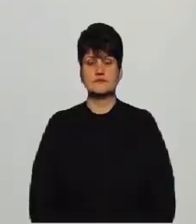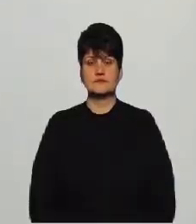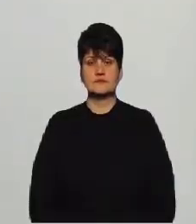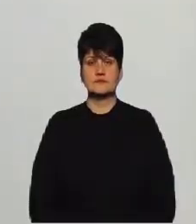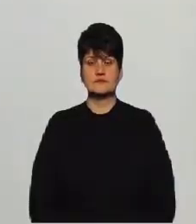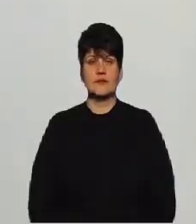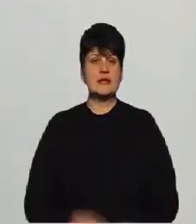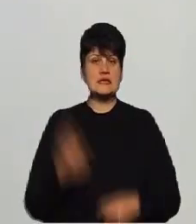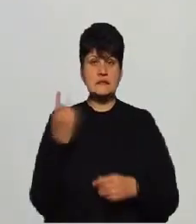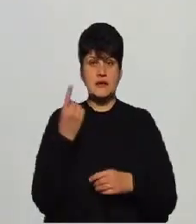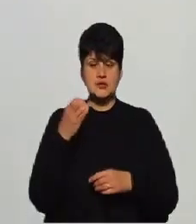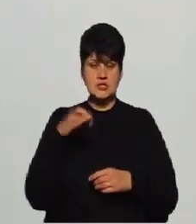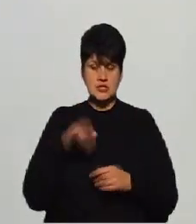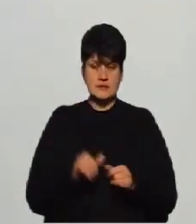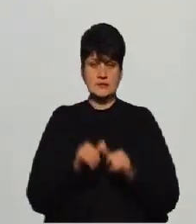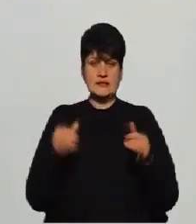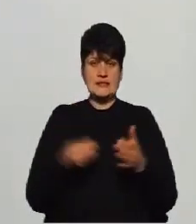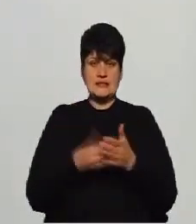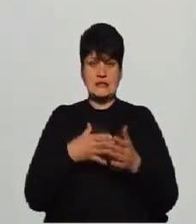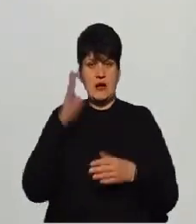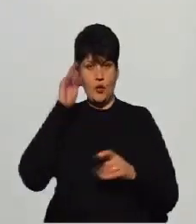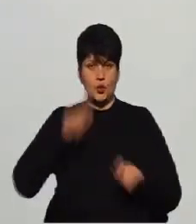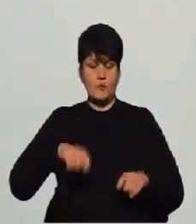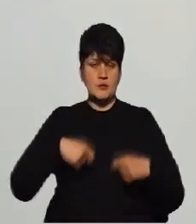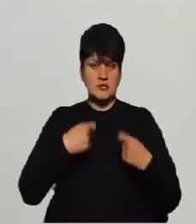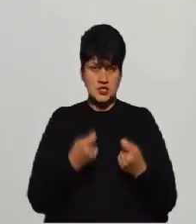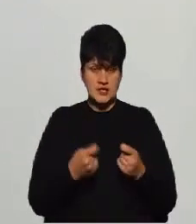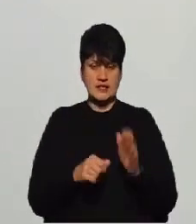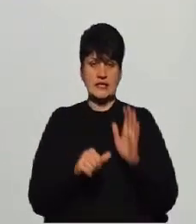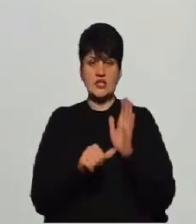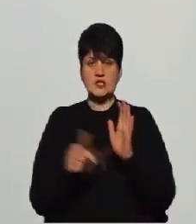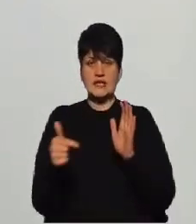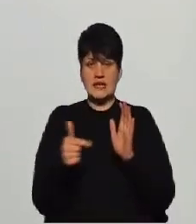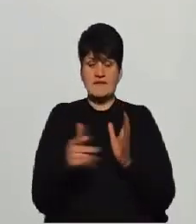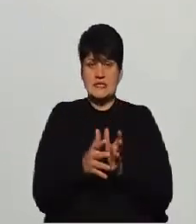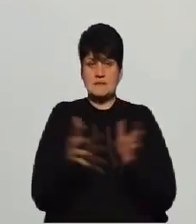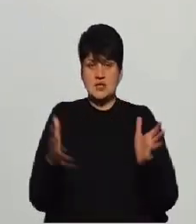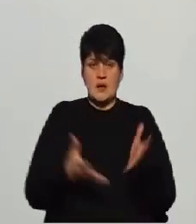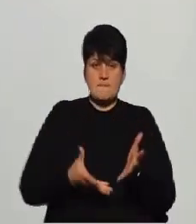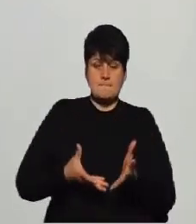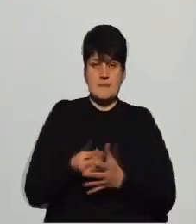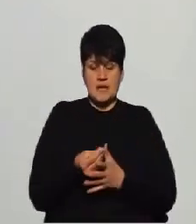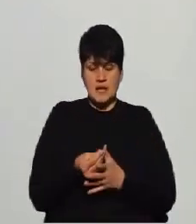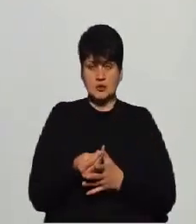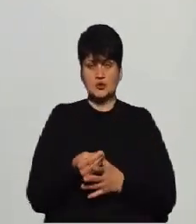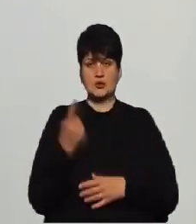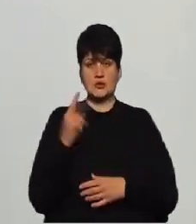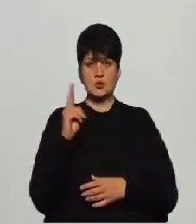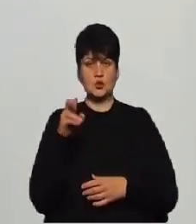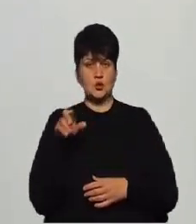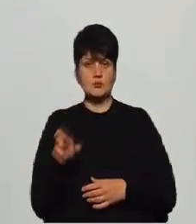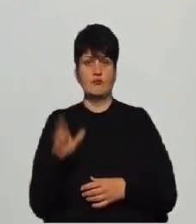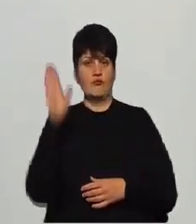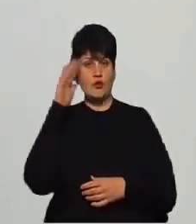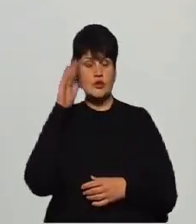1 січня зросли тарифи на водопостачання. На 6 гривень збільшилася плата за ціну за кубометр води. Що